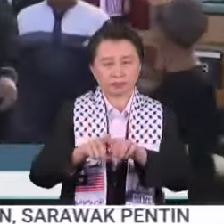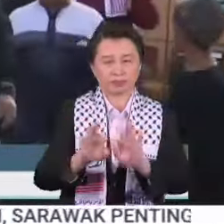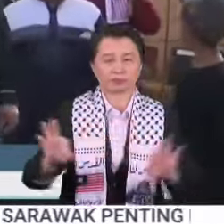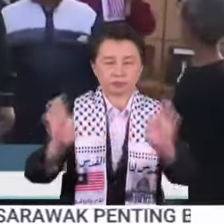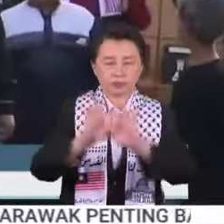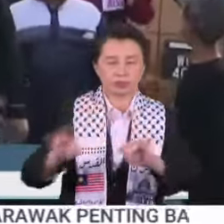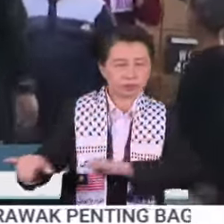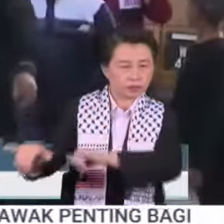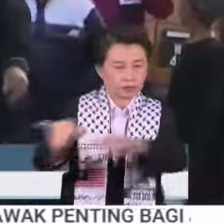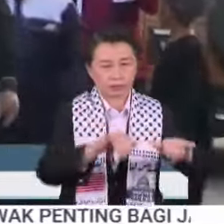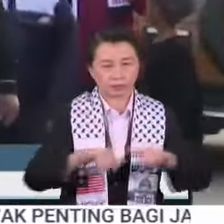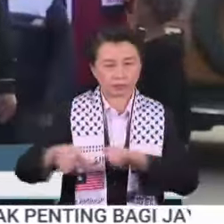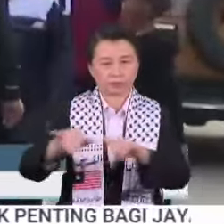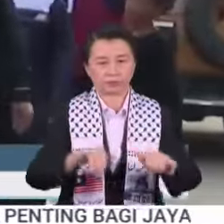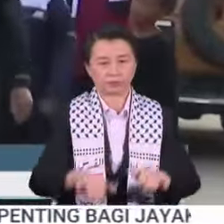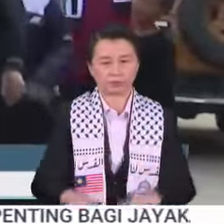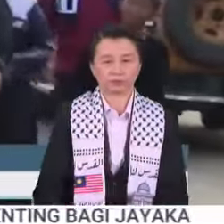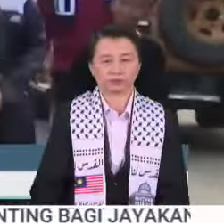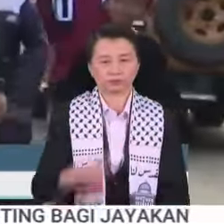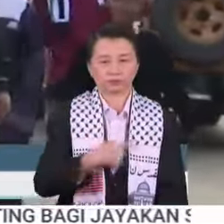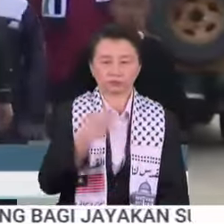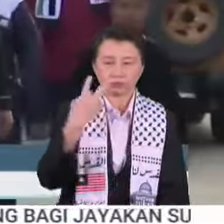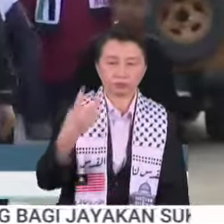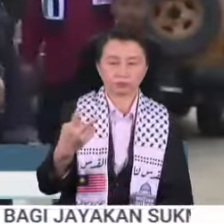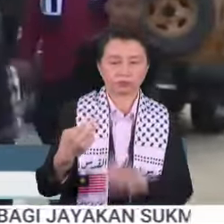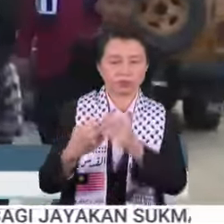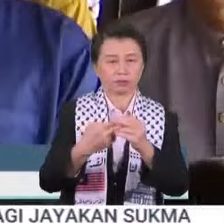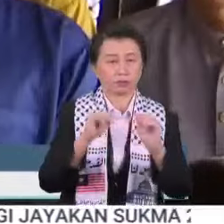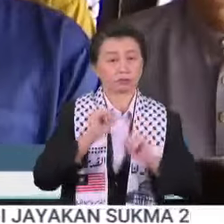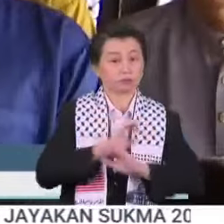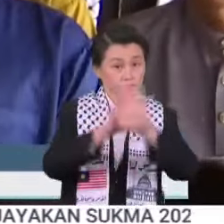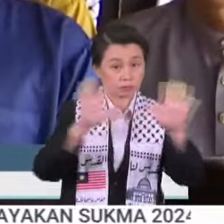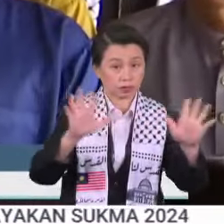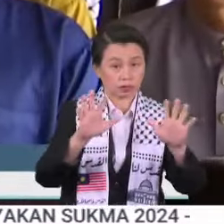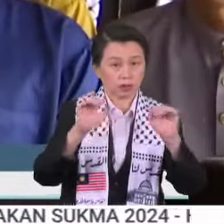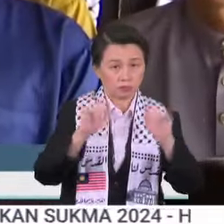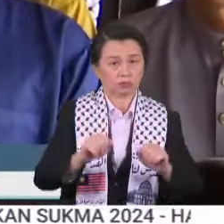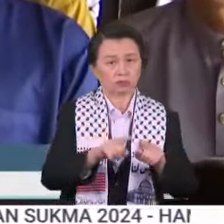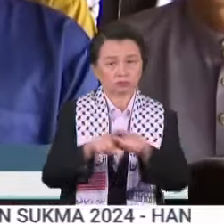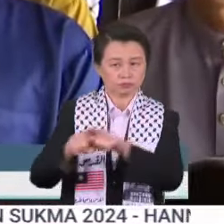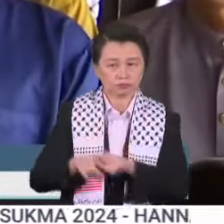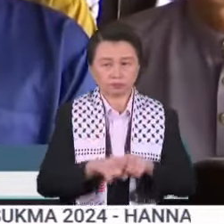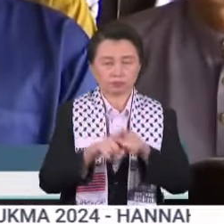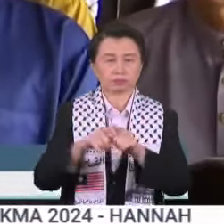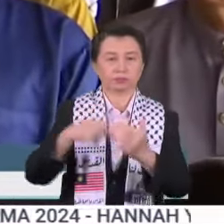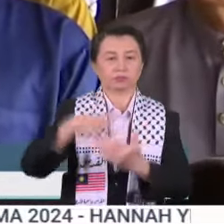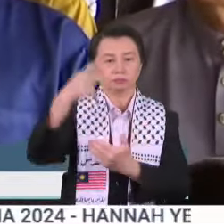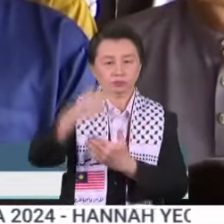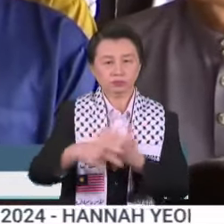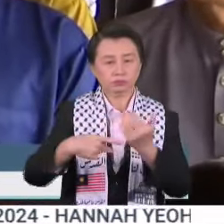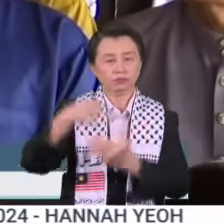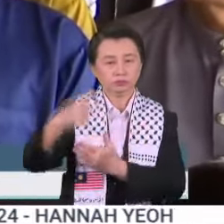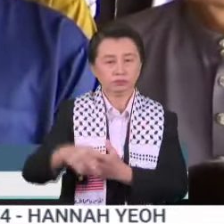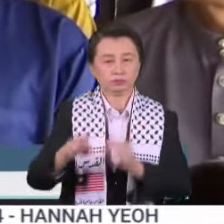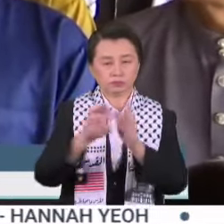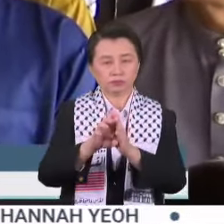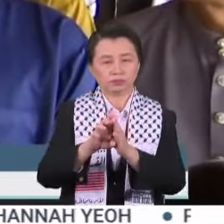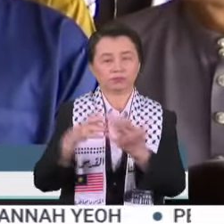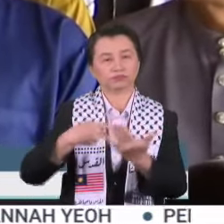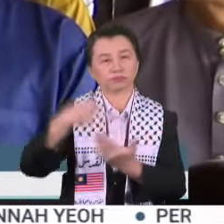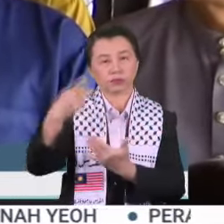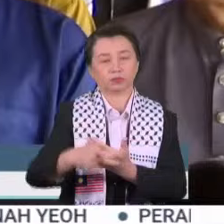bersama. Kita lihat perpaduan itu jelas nampak dengan kebersamaan dalam program-program seperti